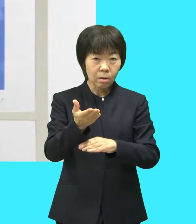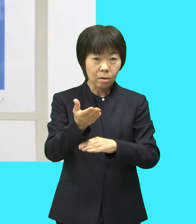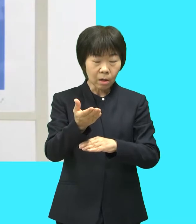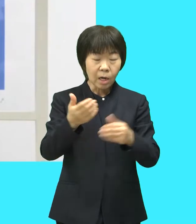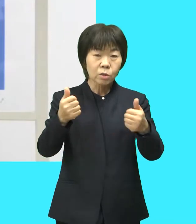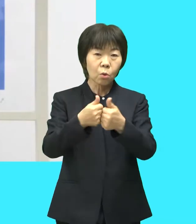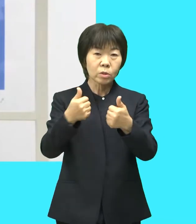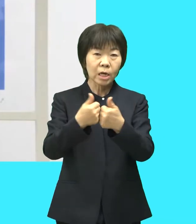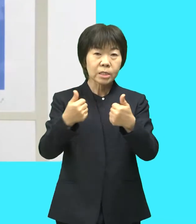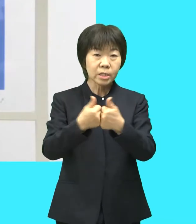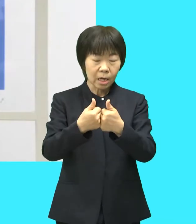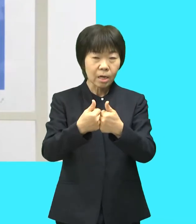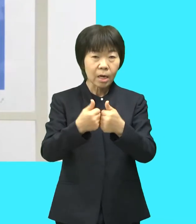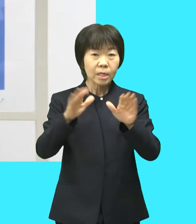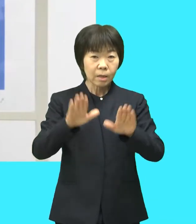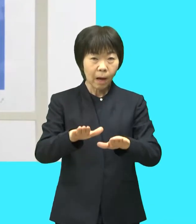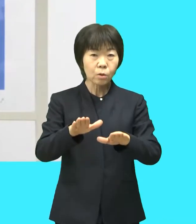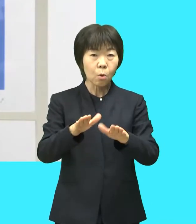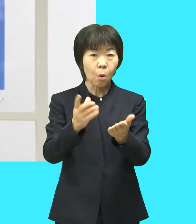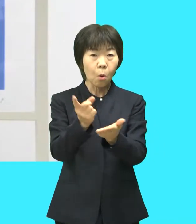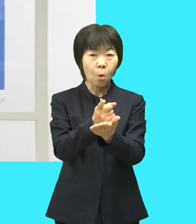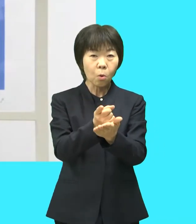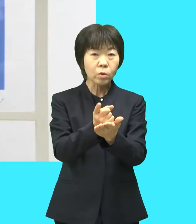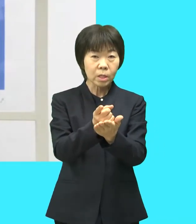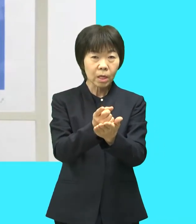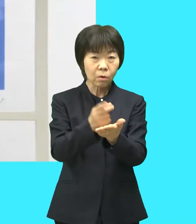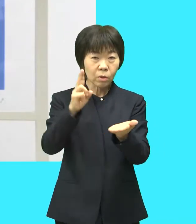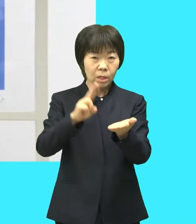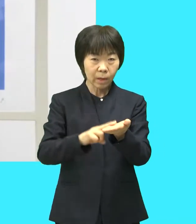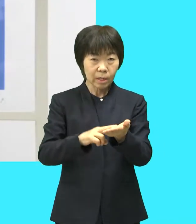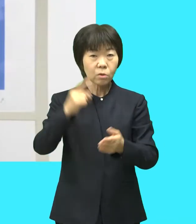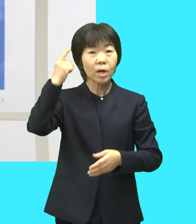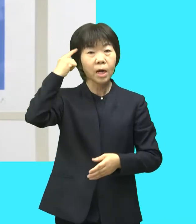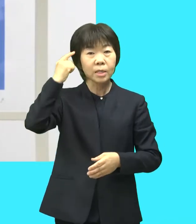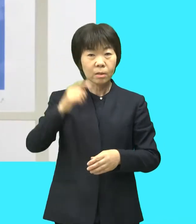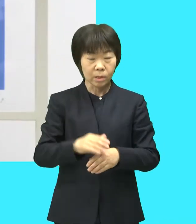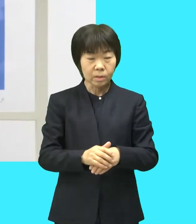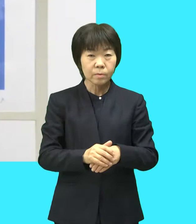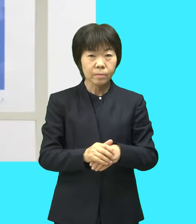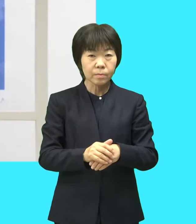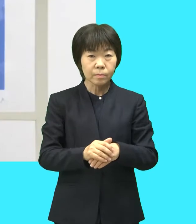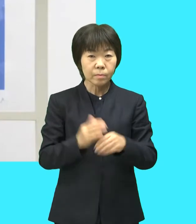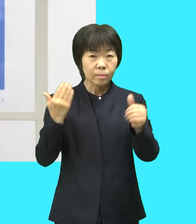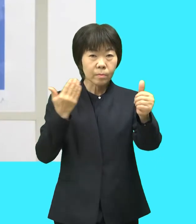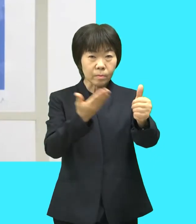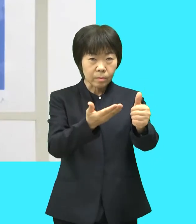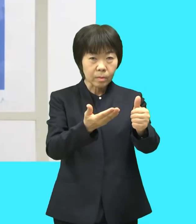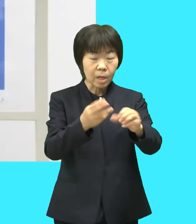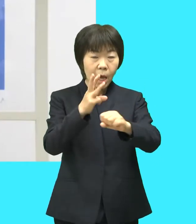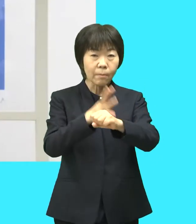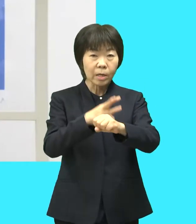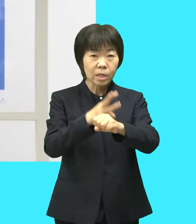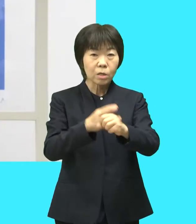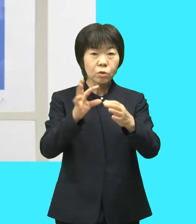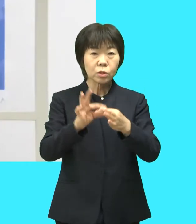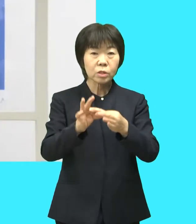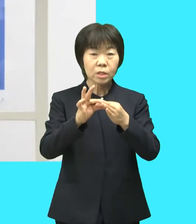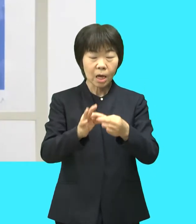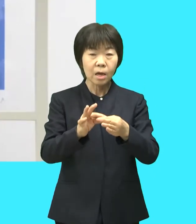れご相談しながら今の方向性となっているところと考えております。 今あるマニュアルについ